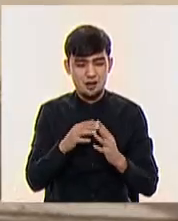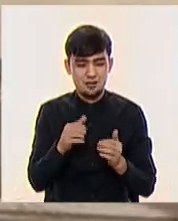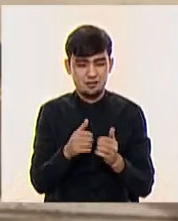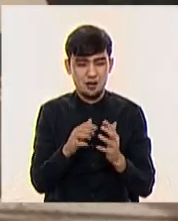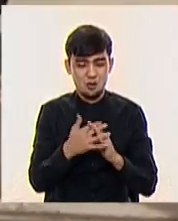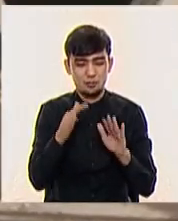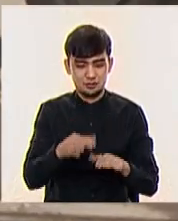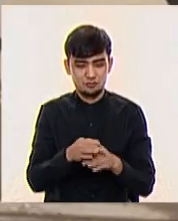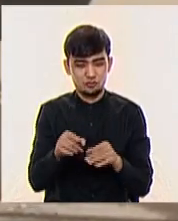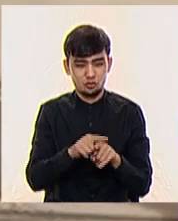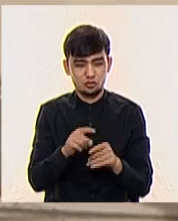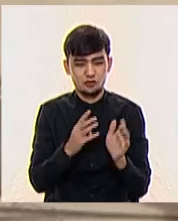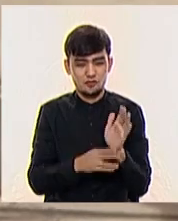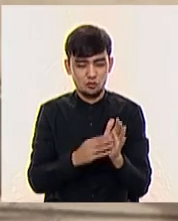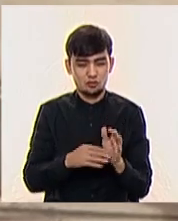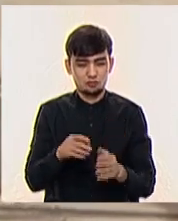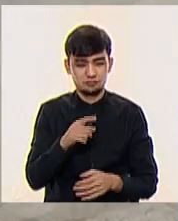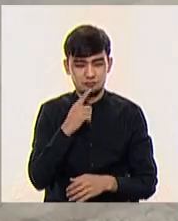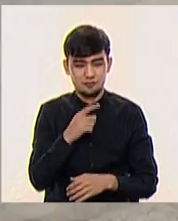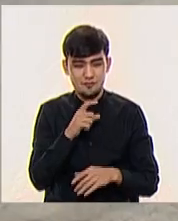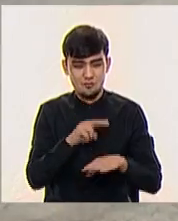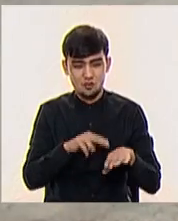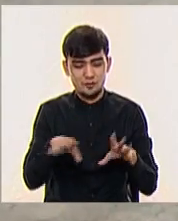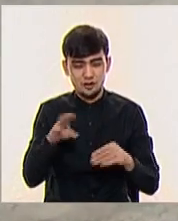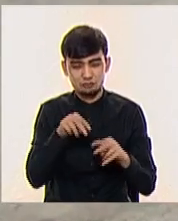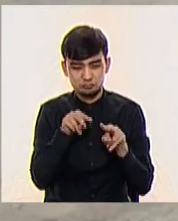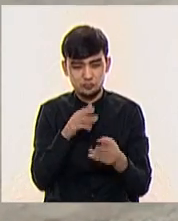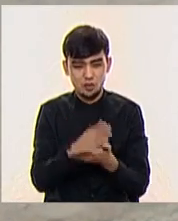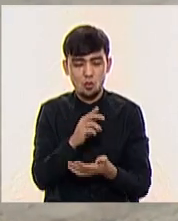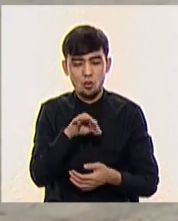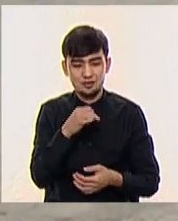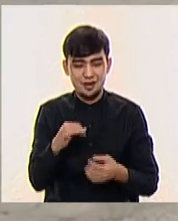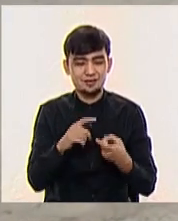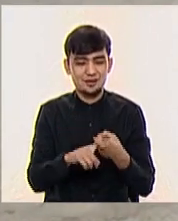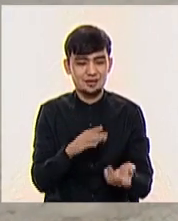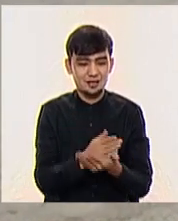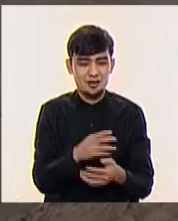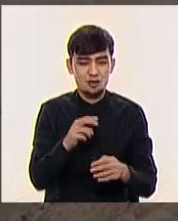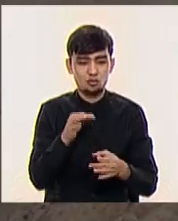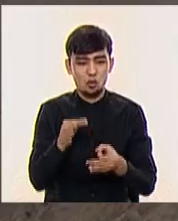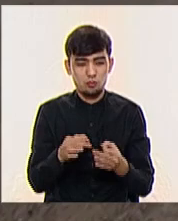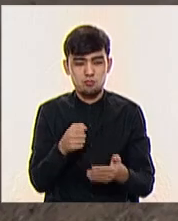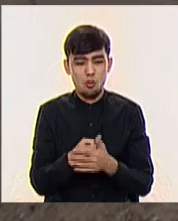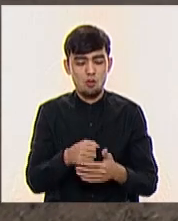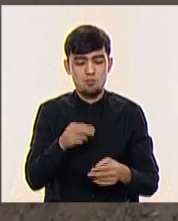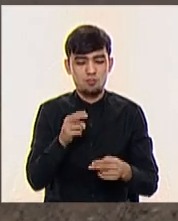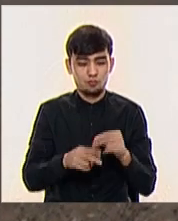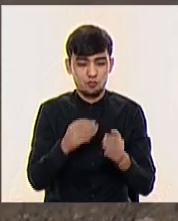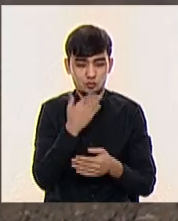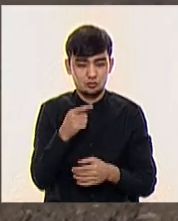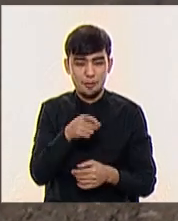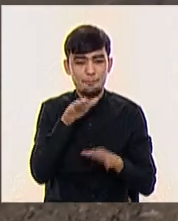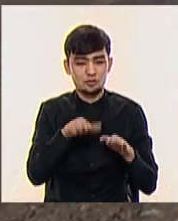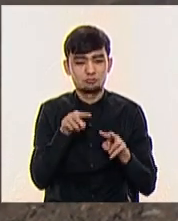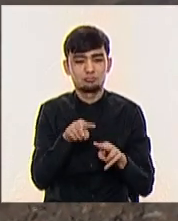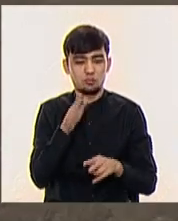департаментінен жіберілген 90 тәртіп сақшысы ішкі тәртіпті бақылап жүр. Олар Қордай ісіне қатысты сот процесі толық аяқталғанша сонда болмақ. Ал аудан